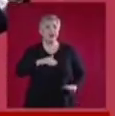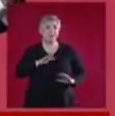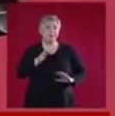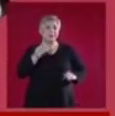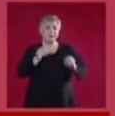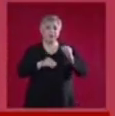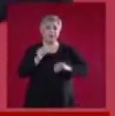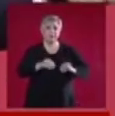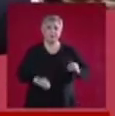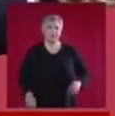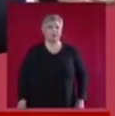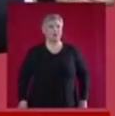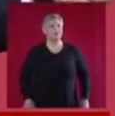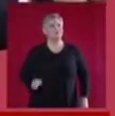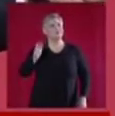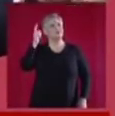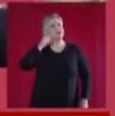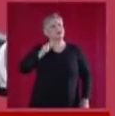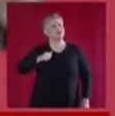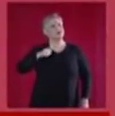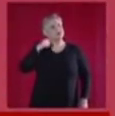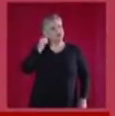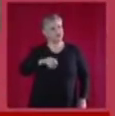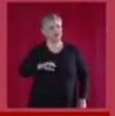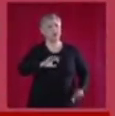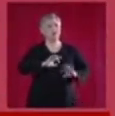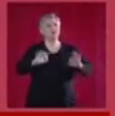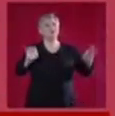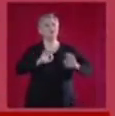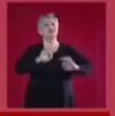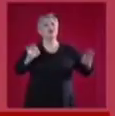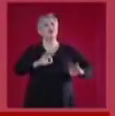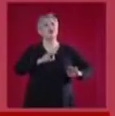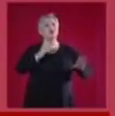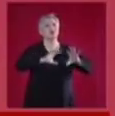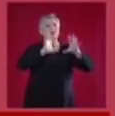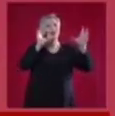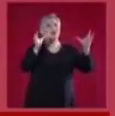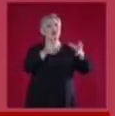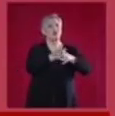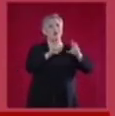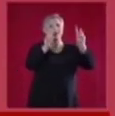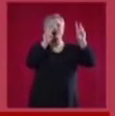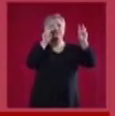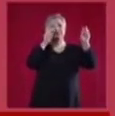ειδήσεις θα ρθουν μετά από πάρα πολύ καιρό και από τη βρετανία με τη μεγάλη νίκη των εργατικών του jeremy